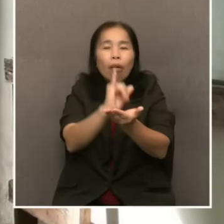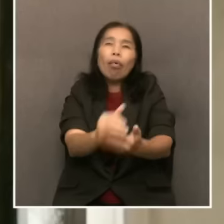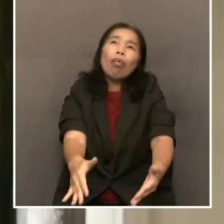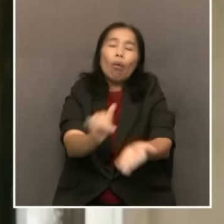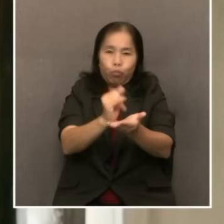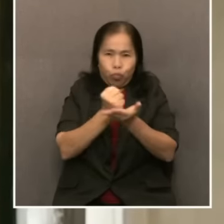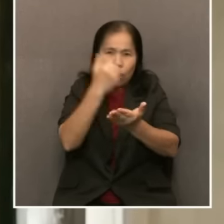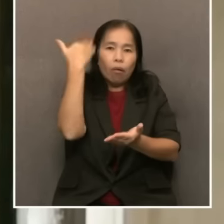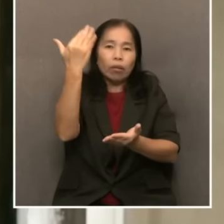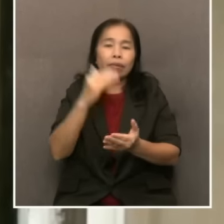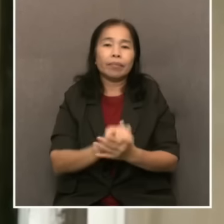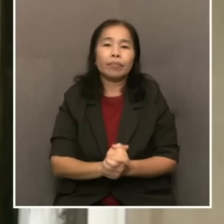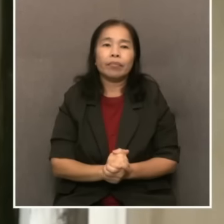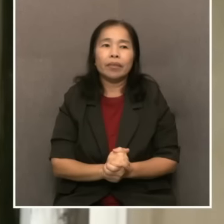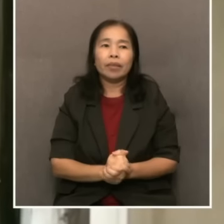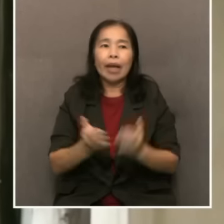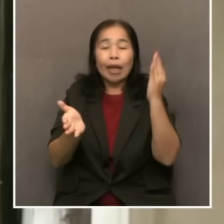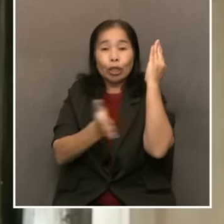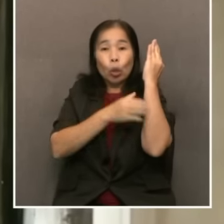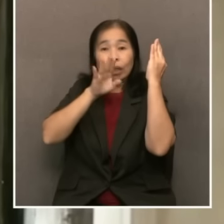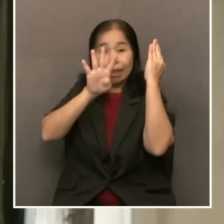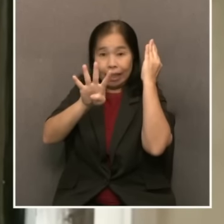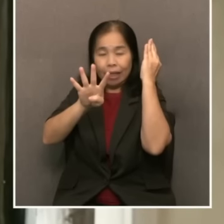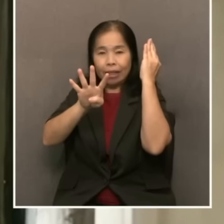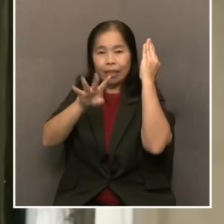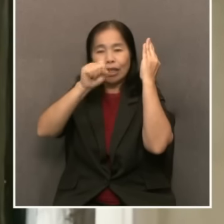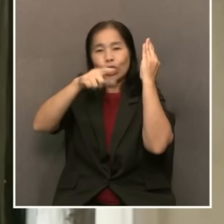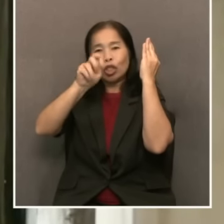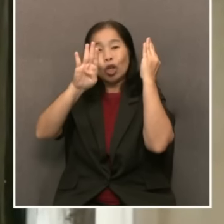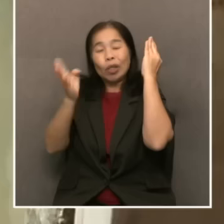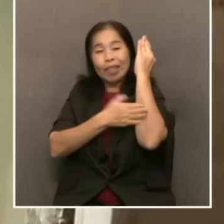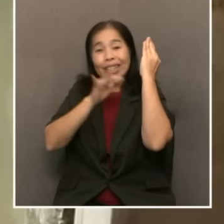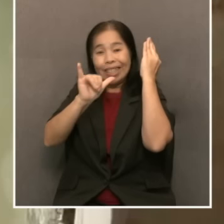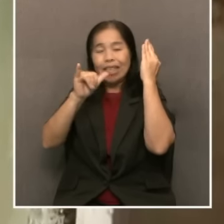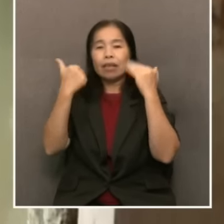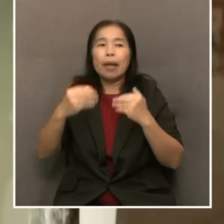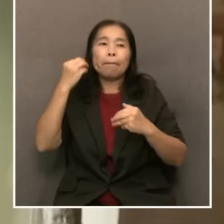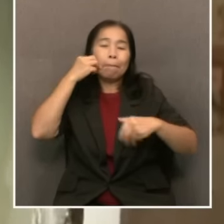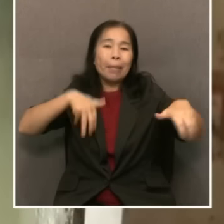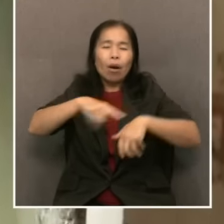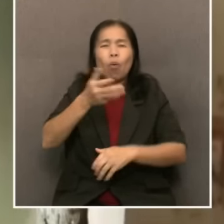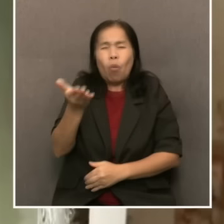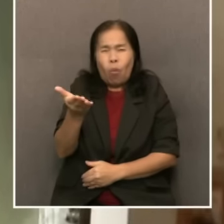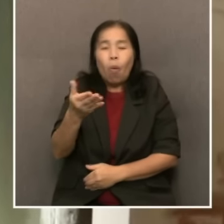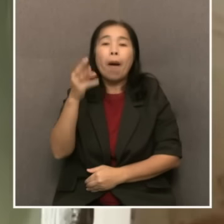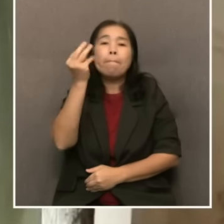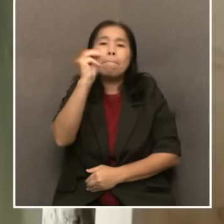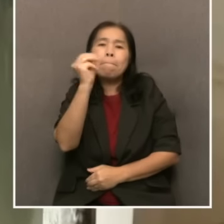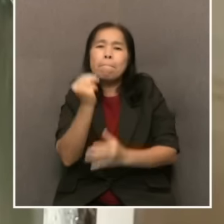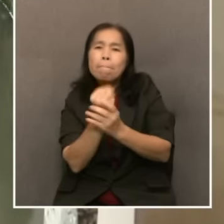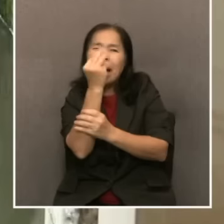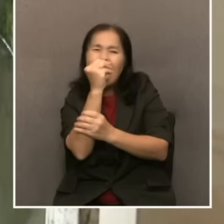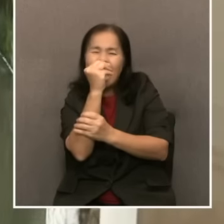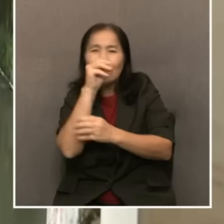สุส่วนที่บริเวณซอย 4ชุมชนวัดแจ้งสิริสัมพันธ์ค่ะชาวบ้านก็มีการร้องขอสะพานไม้ไปยังเทศบาล